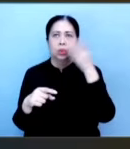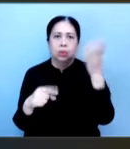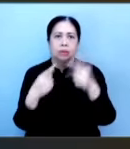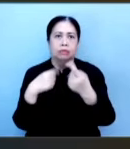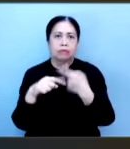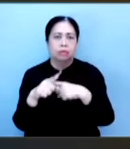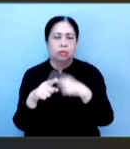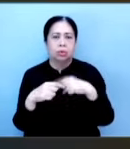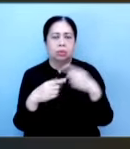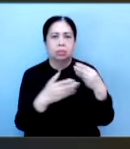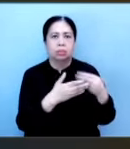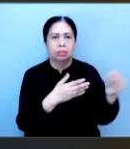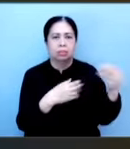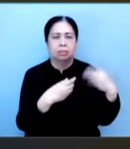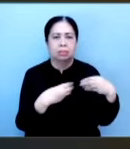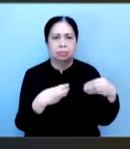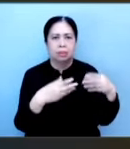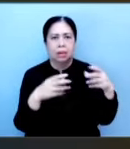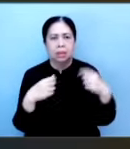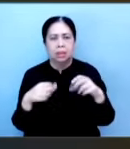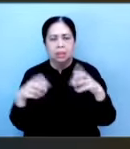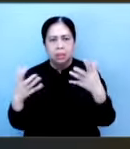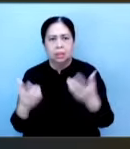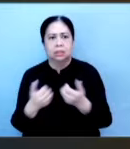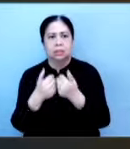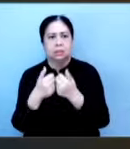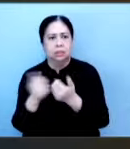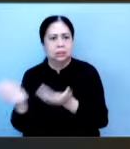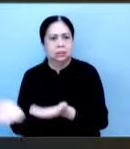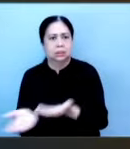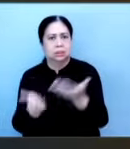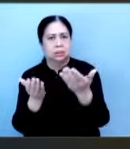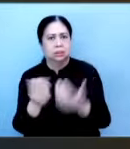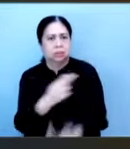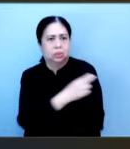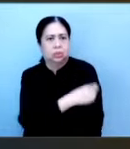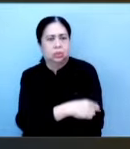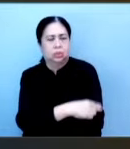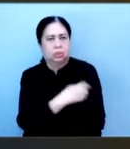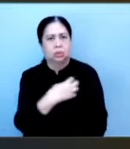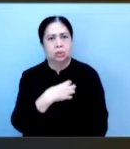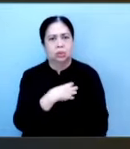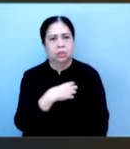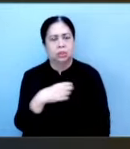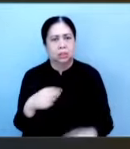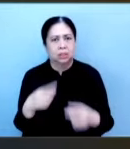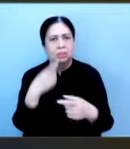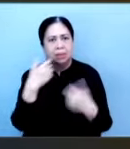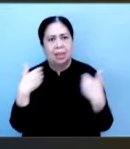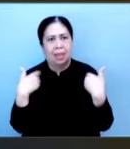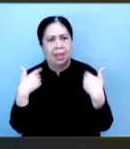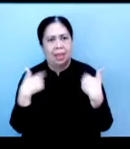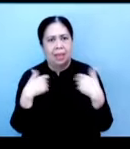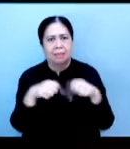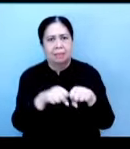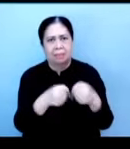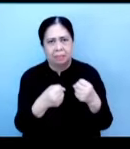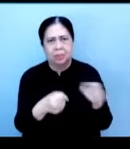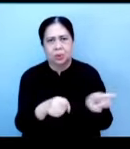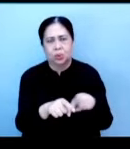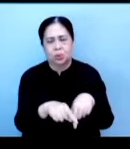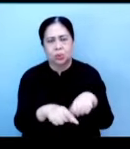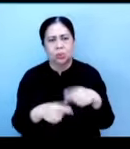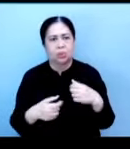pamin mangyari ang disgrasya isinugod din sa ospital ang pulis na Rider Dahil Sa matinding Bali sa katawan